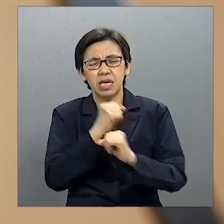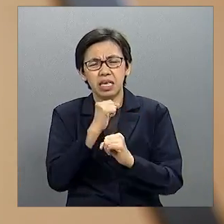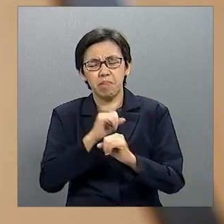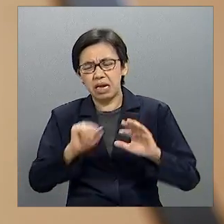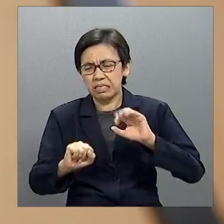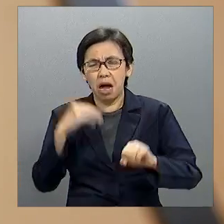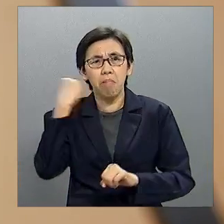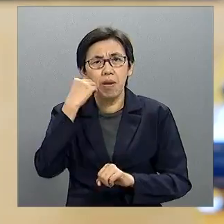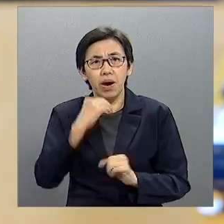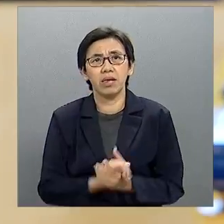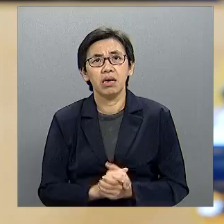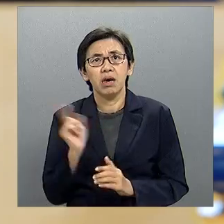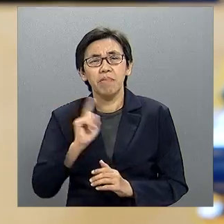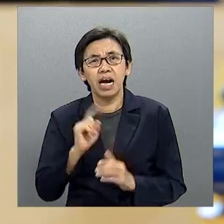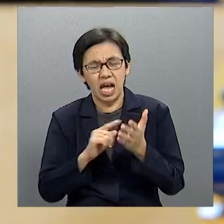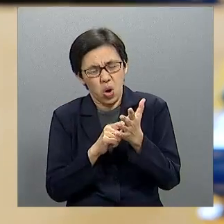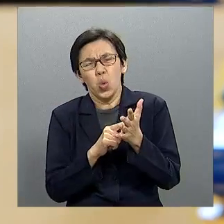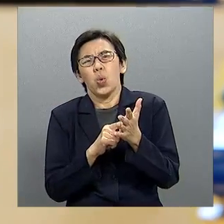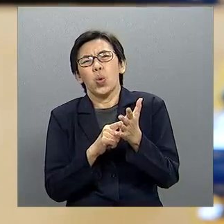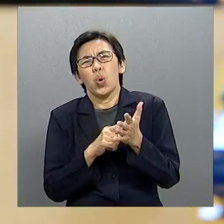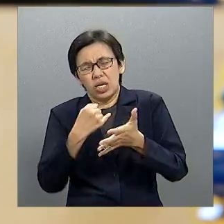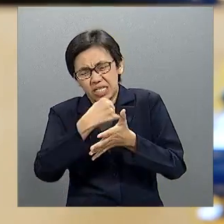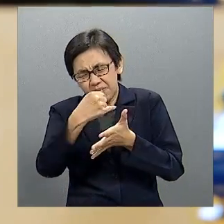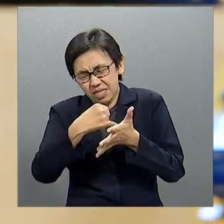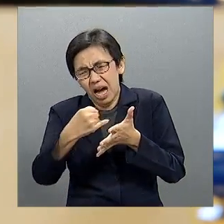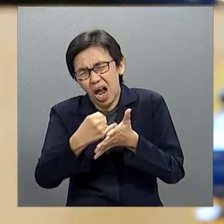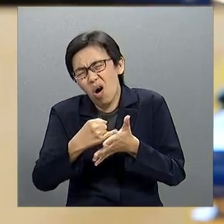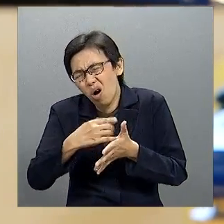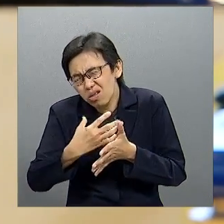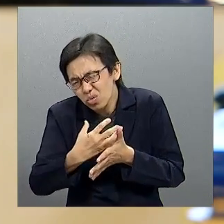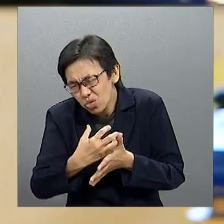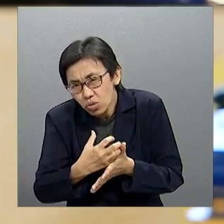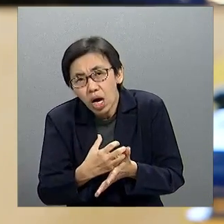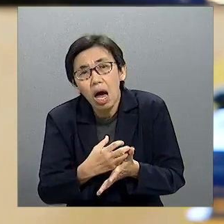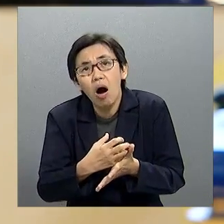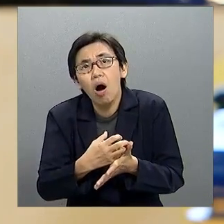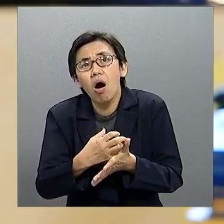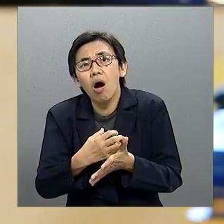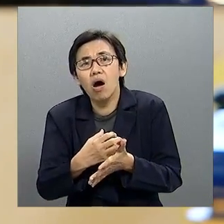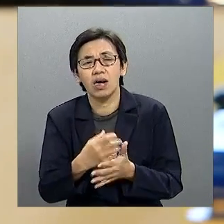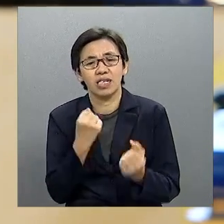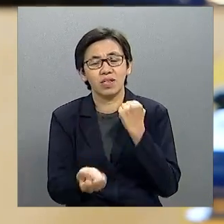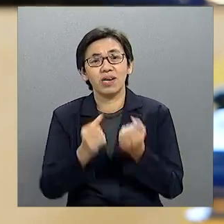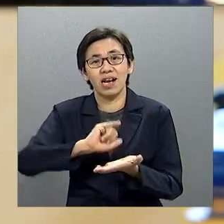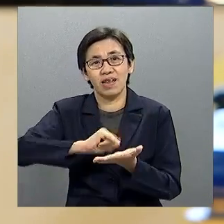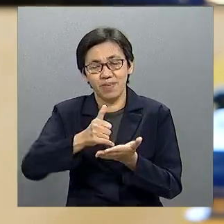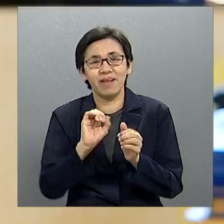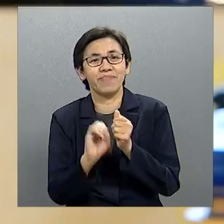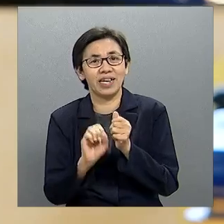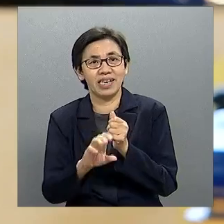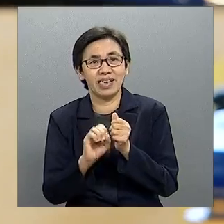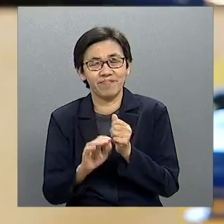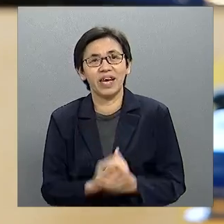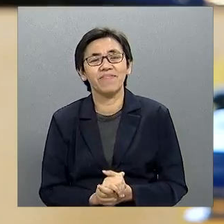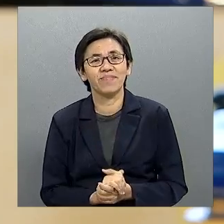ก็คืออาการพังผืดกดทับเส้นประสาทข้อมือค่ะร่วมพูดคุยกับนักกายภาพบำบัดเดชวินหลายสิริเรืองไรนะคะจากคณะกาย